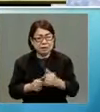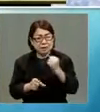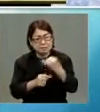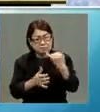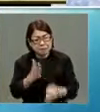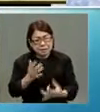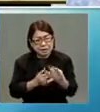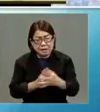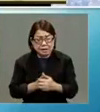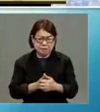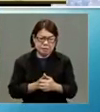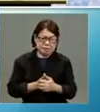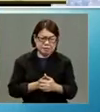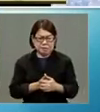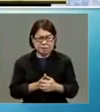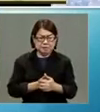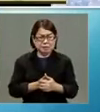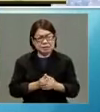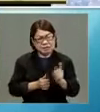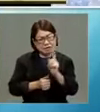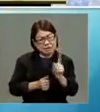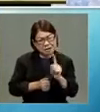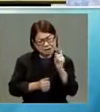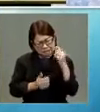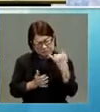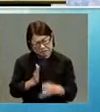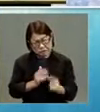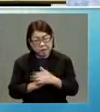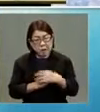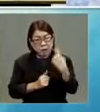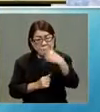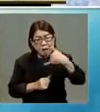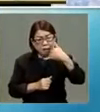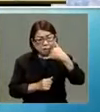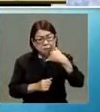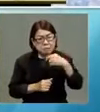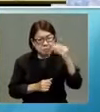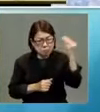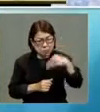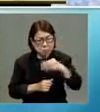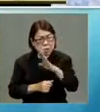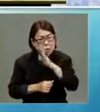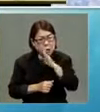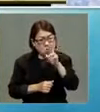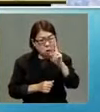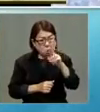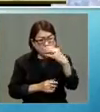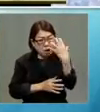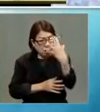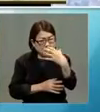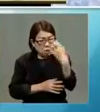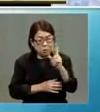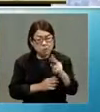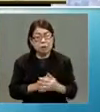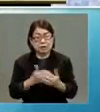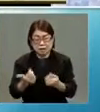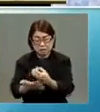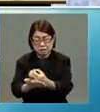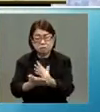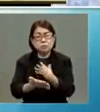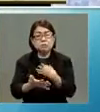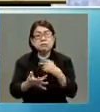ลัวอะไรนั้นให้สงสัยไว้ก่อนนะครับว่าเป็นมิจฉาชีพได้นะครับต้องเรียนว่าการยืนยันกลับไปนะครับ เป็นอี